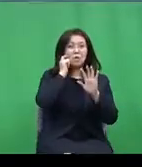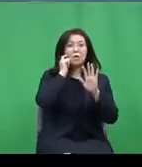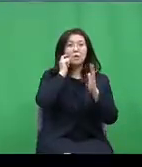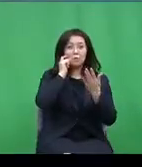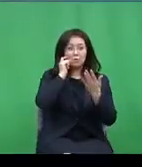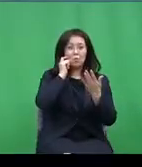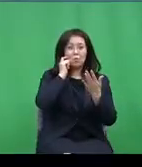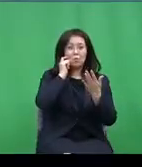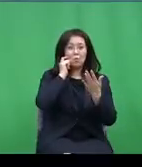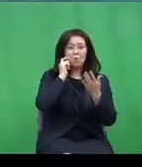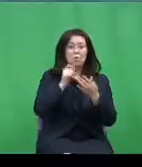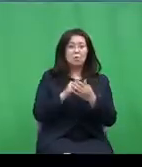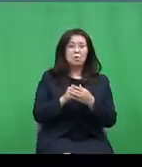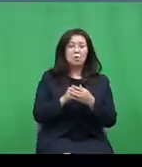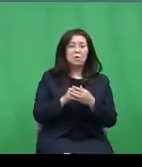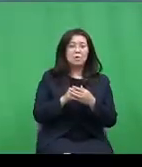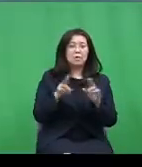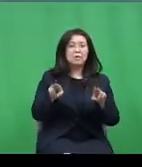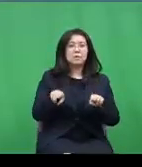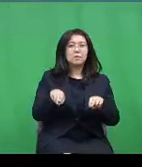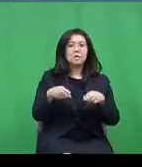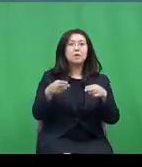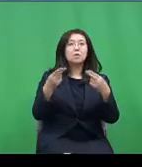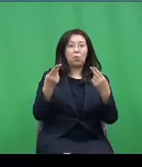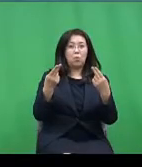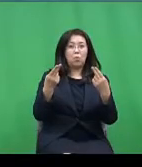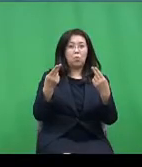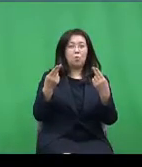ども、何人か専業の、